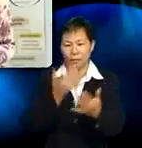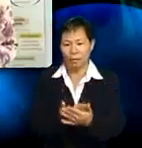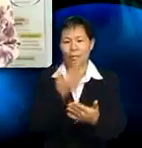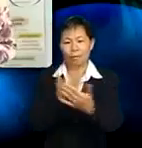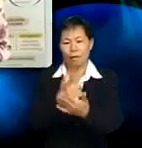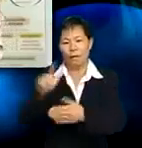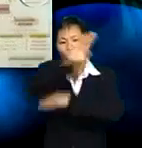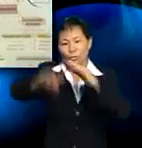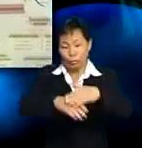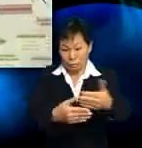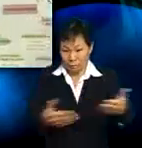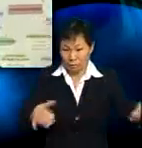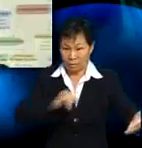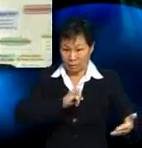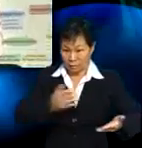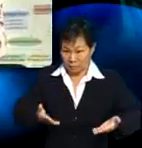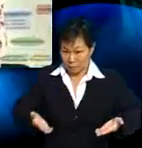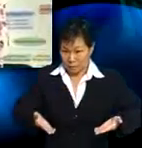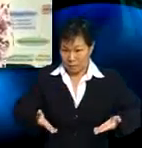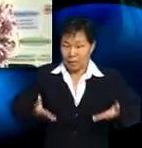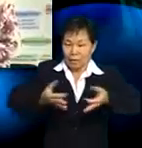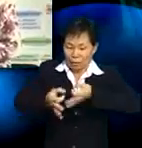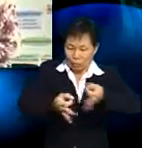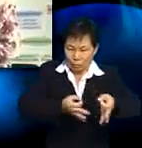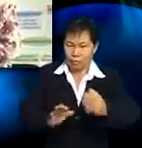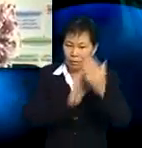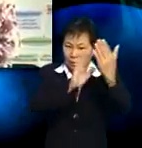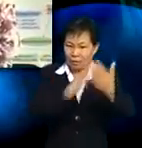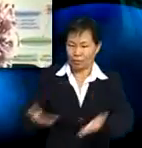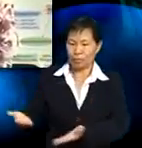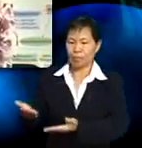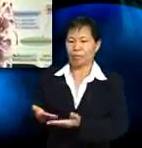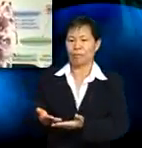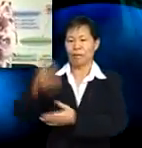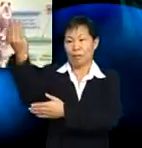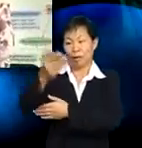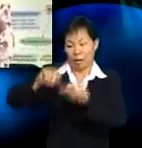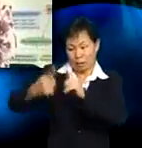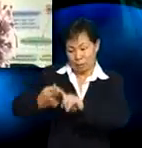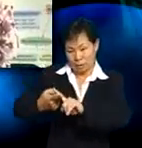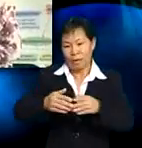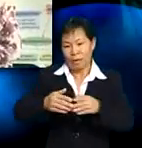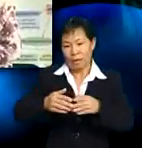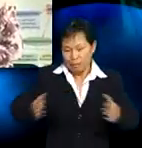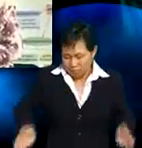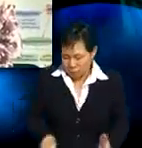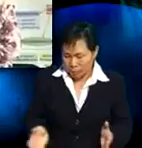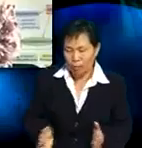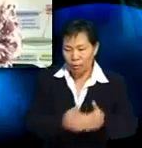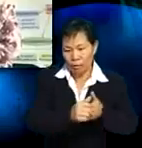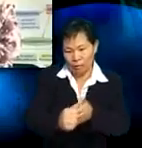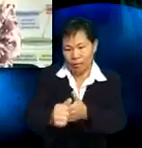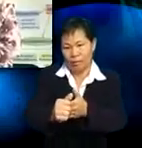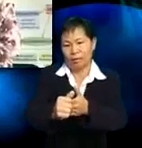Baiklah pada sekian disini Saya ingin membuat sedikit ulasan terhadap persembahan kawan-kawan kamu itu tadi sebagai pedoman dan panduan